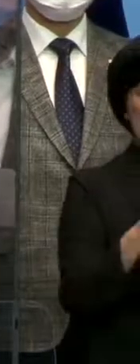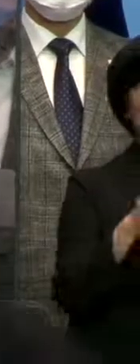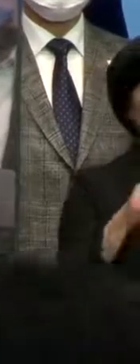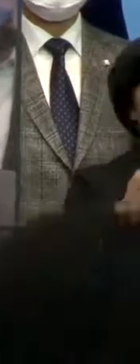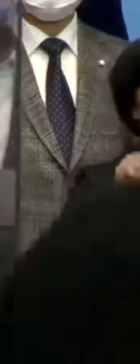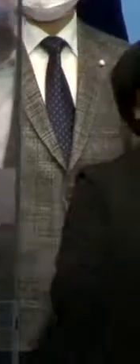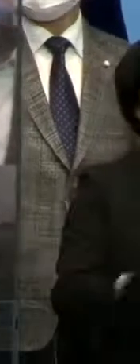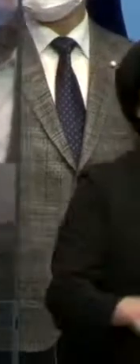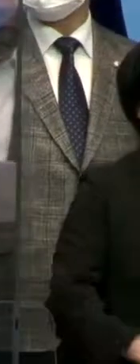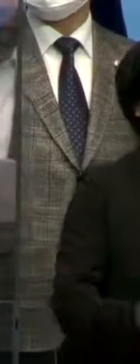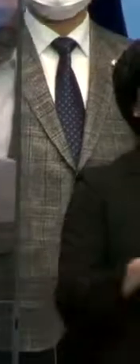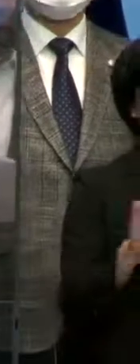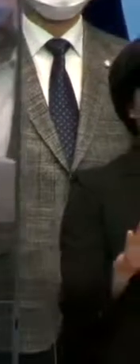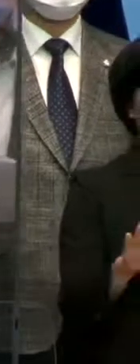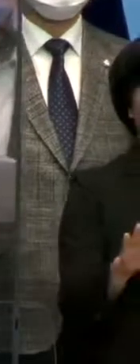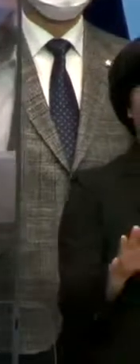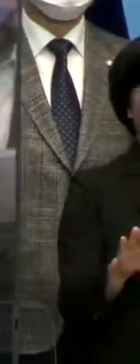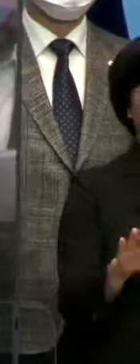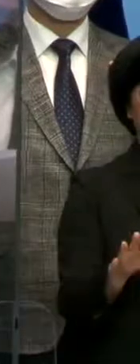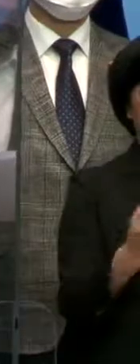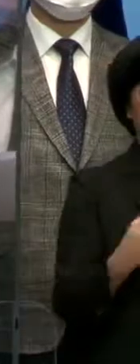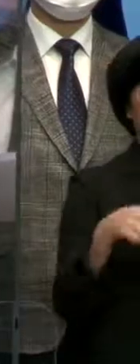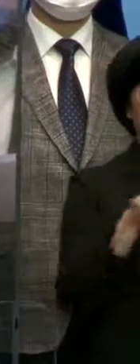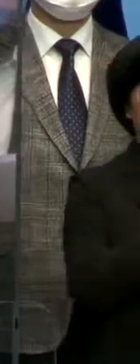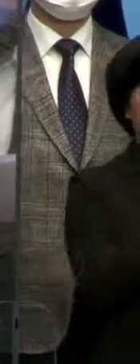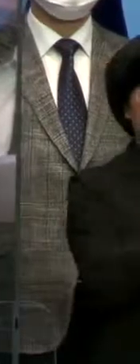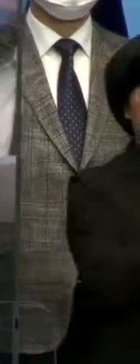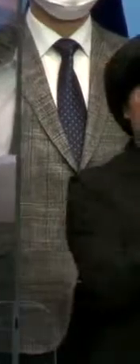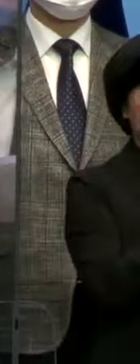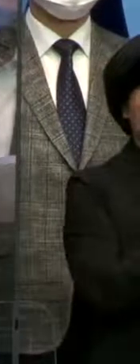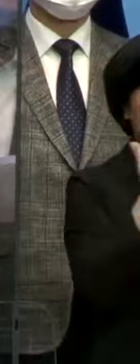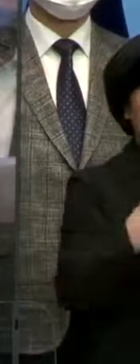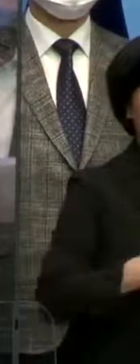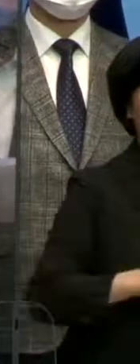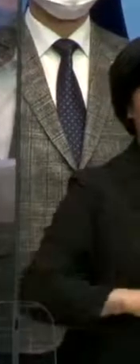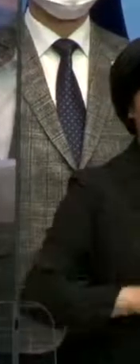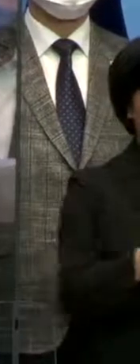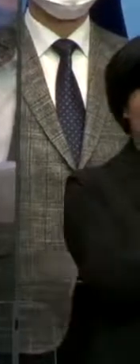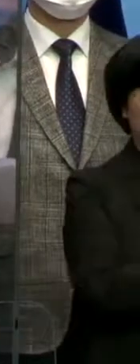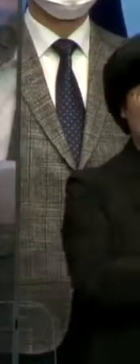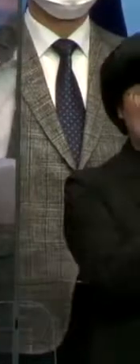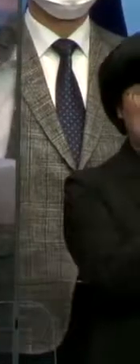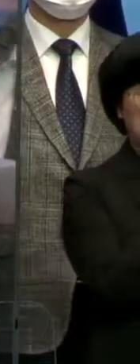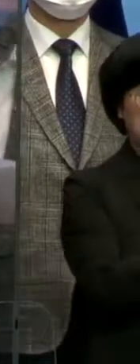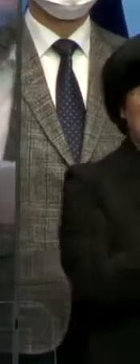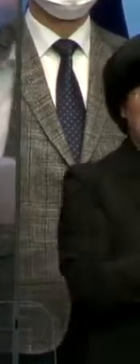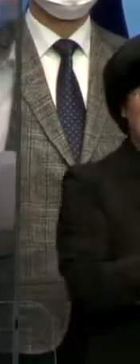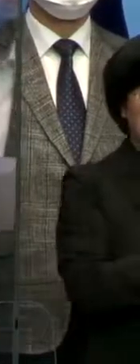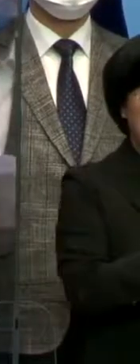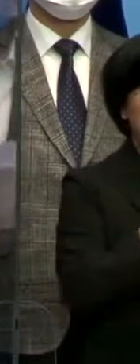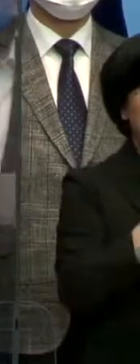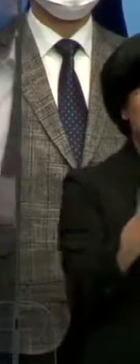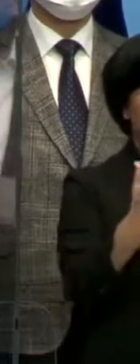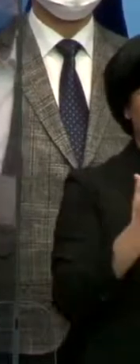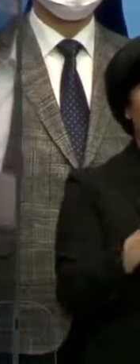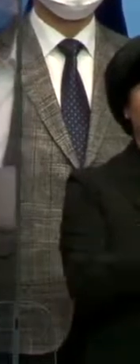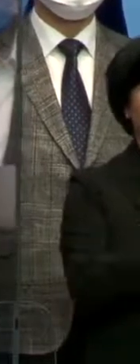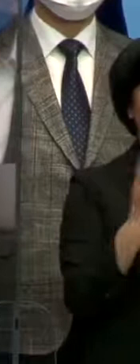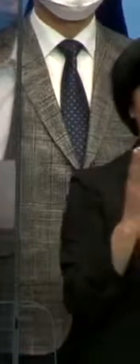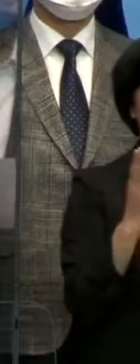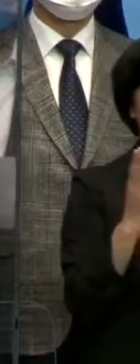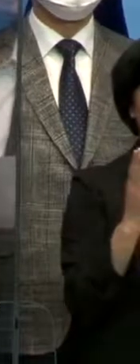김성주입니다. 오늘 더불어민주당의 보건복지위원들이 긴급 기자회견을 열게